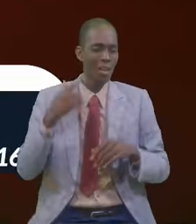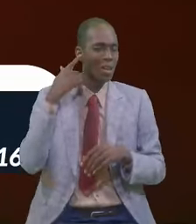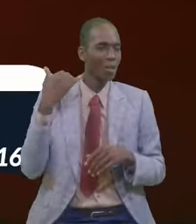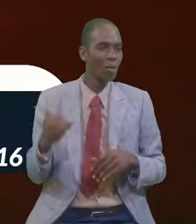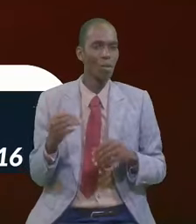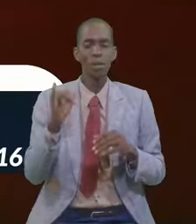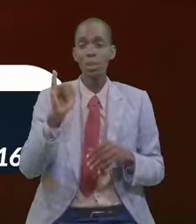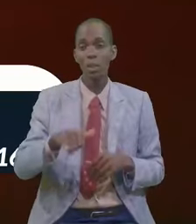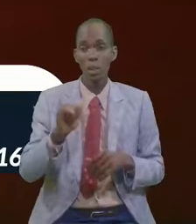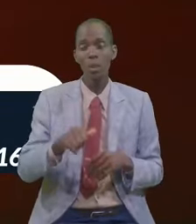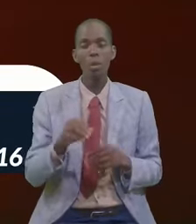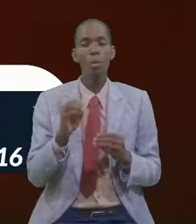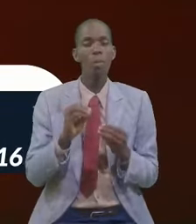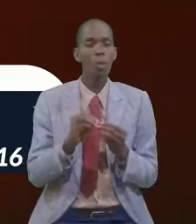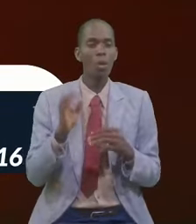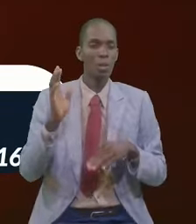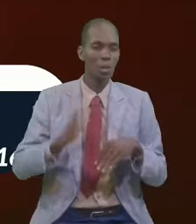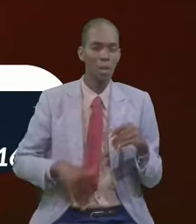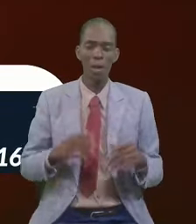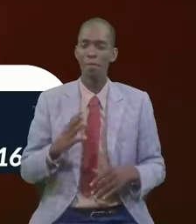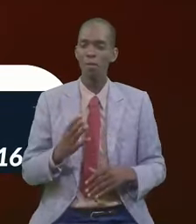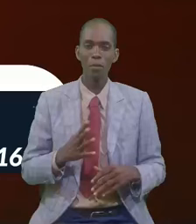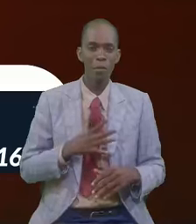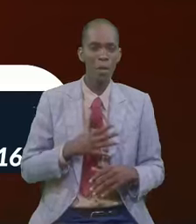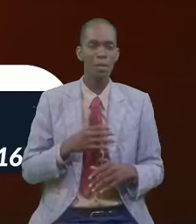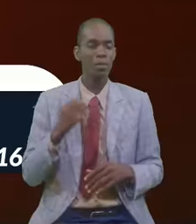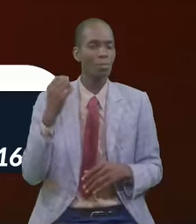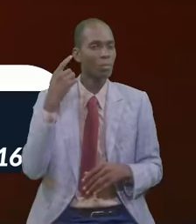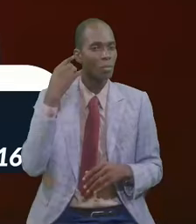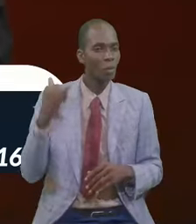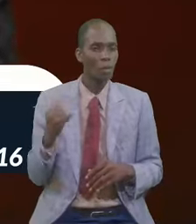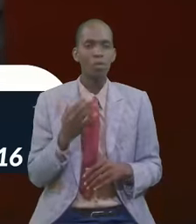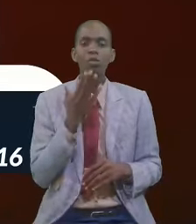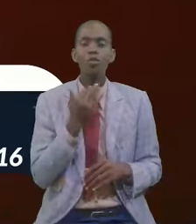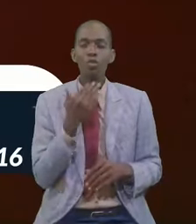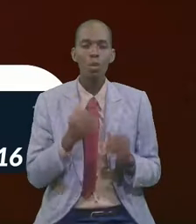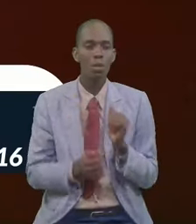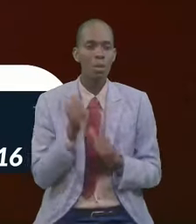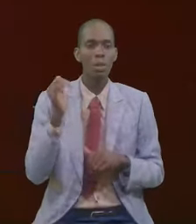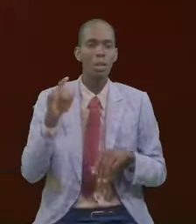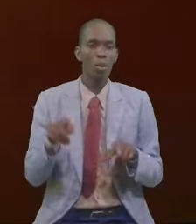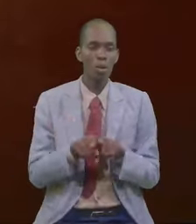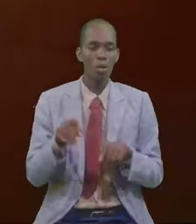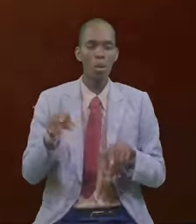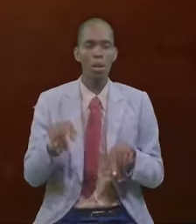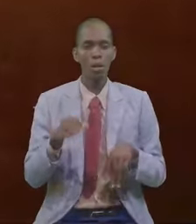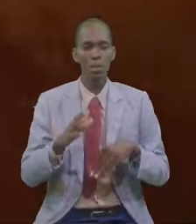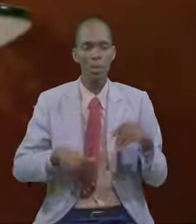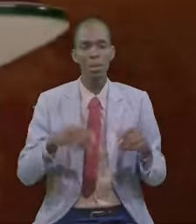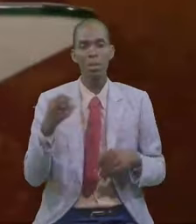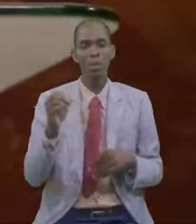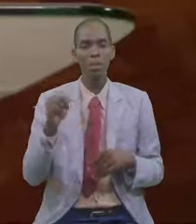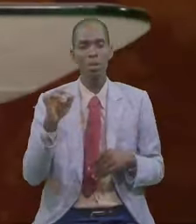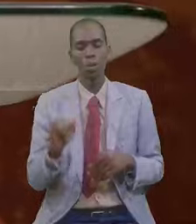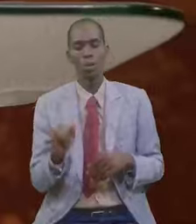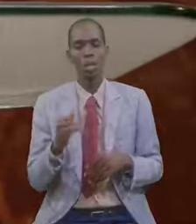que beaucoup d'or fin. Ils sont plus doux que le miel, que celui qui coule des